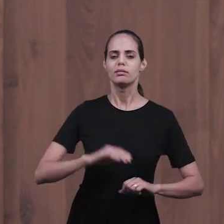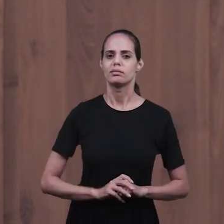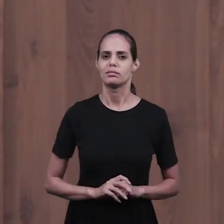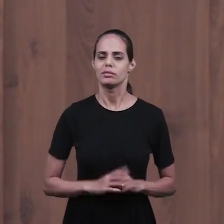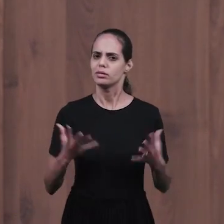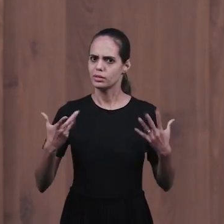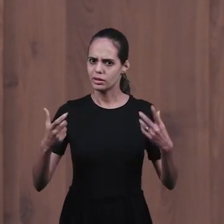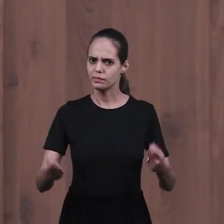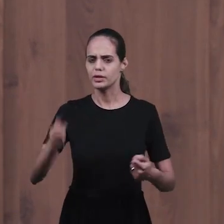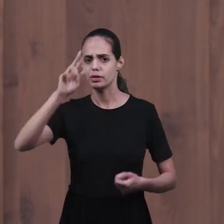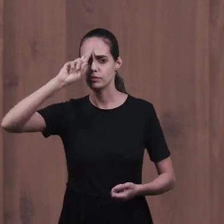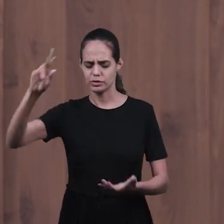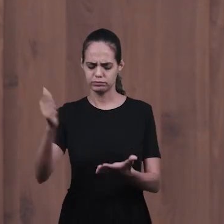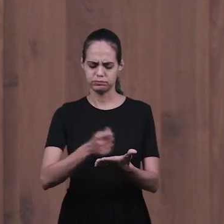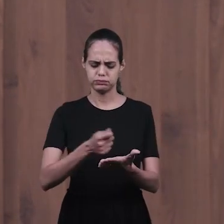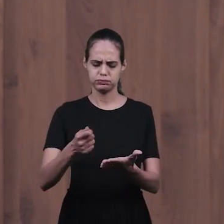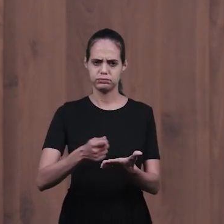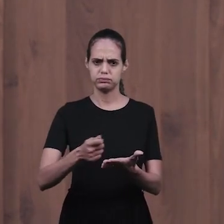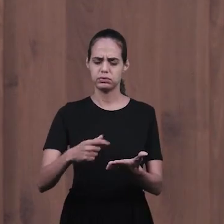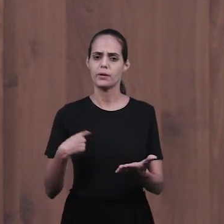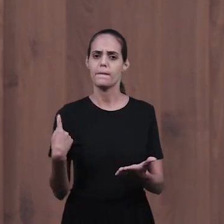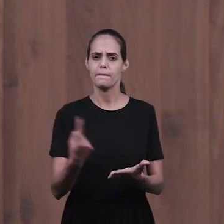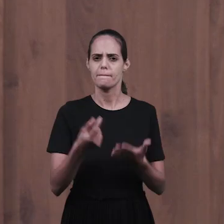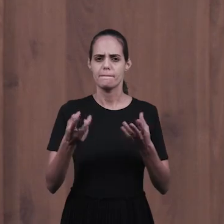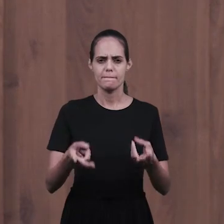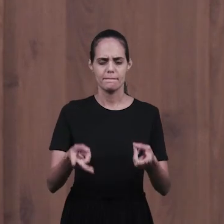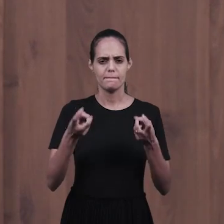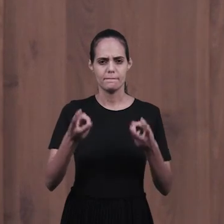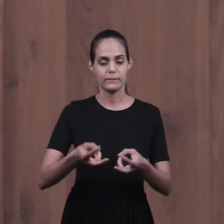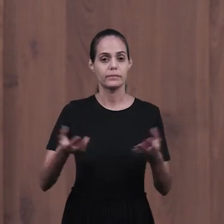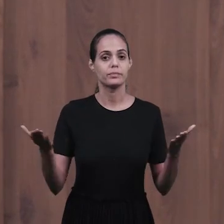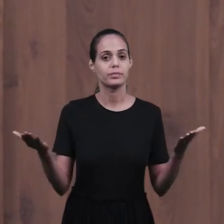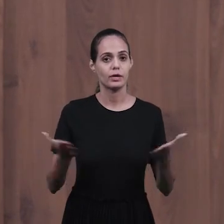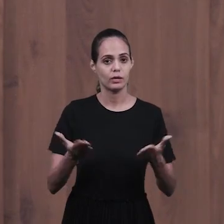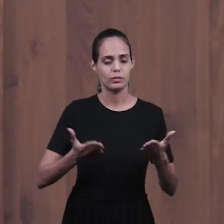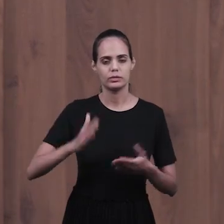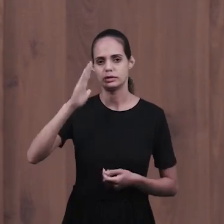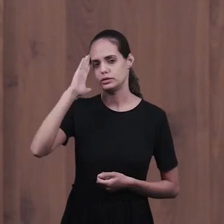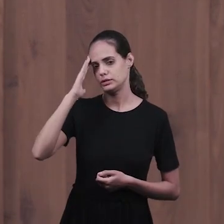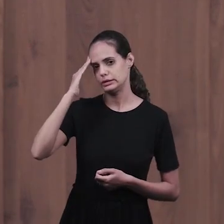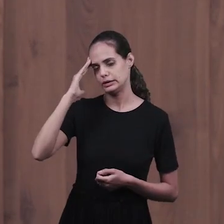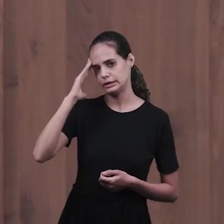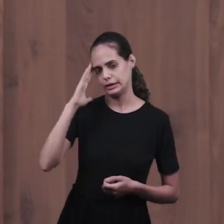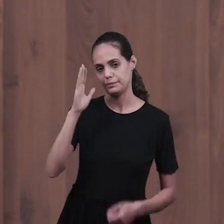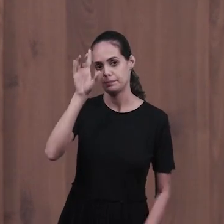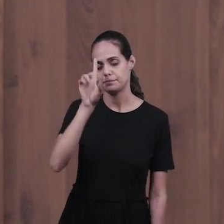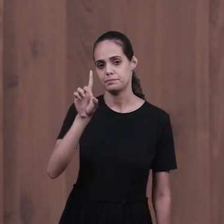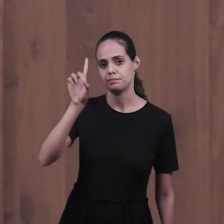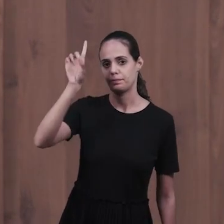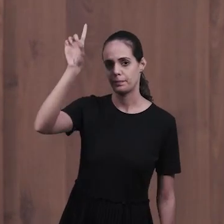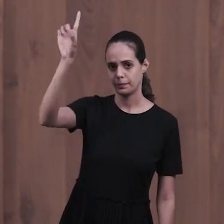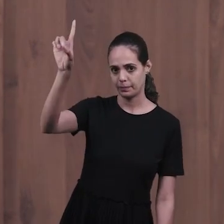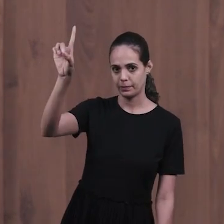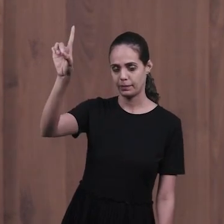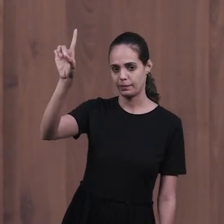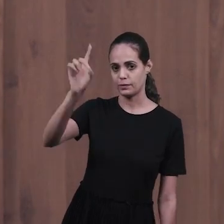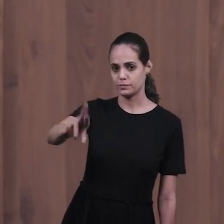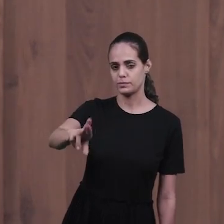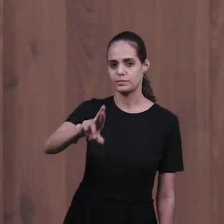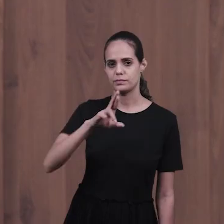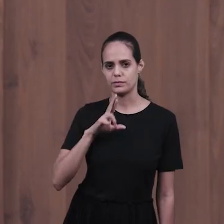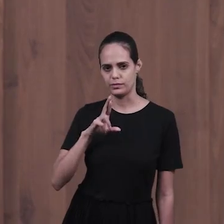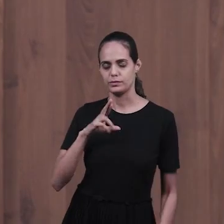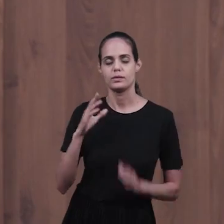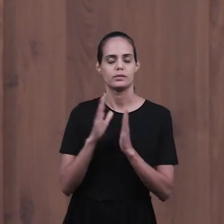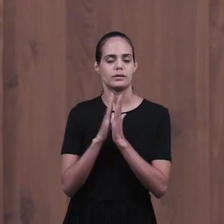laissé enregistrer afin que nous, aujourd'hui, nous puissions comprendre que Dieu entend la prière de ses serviteurs